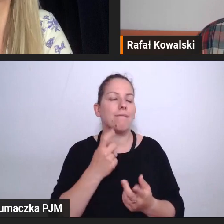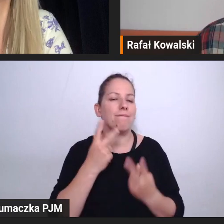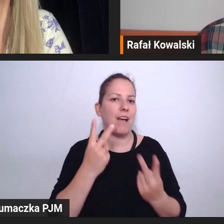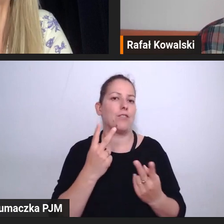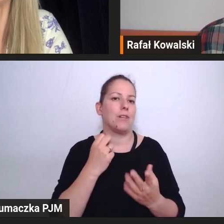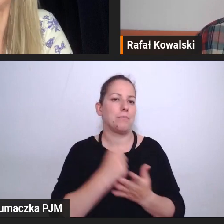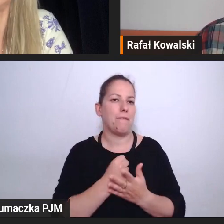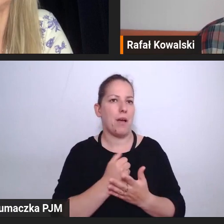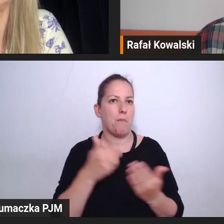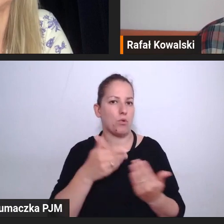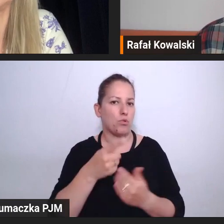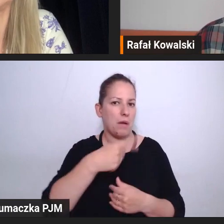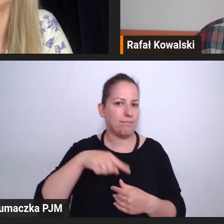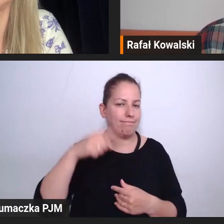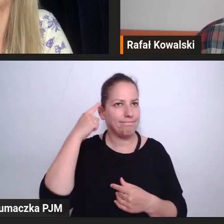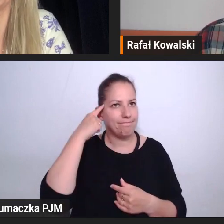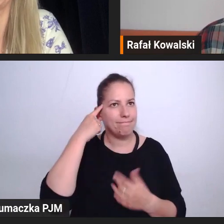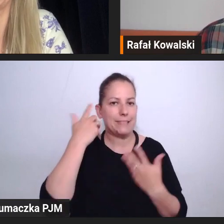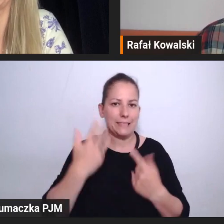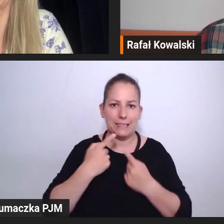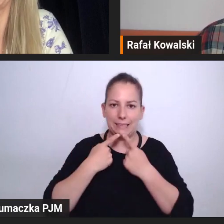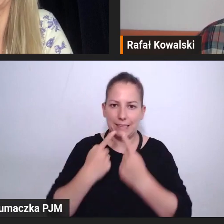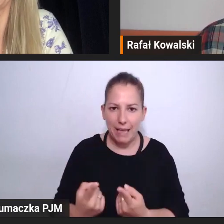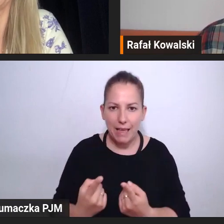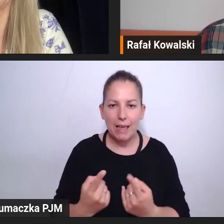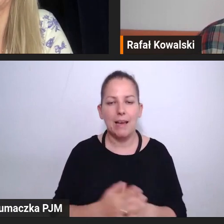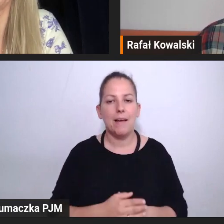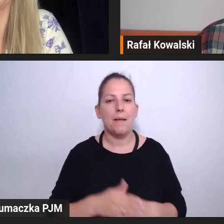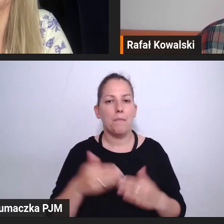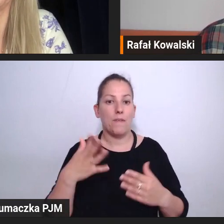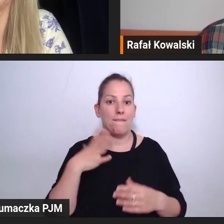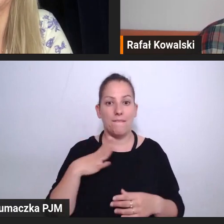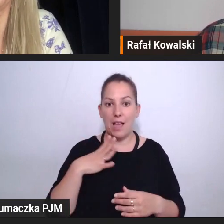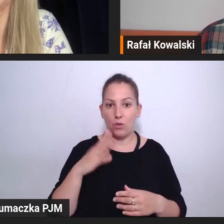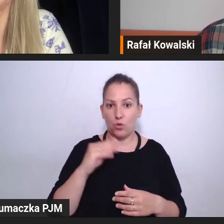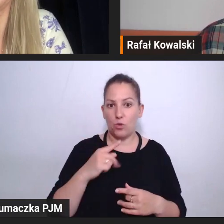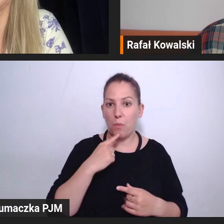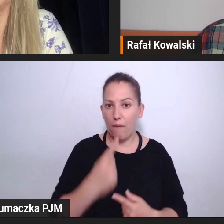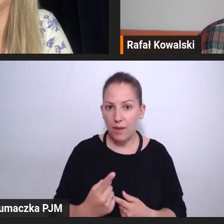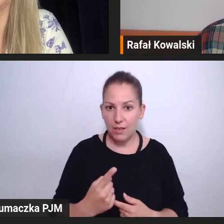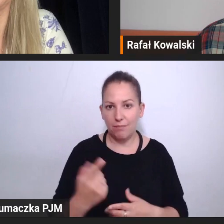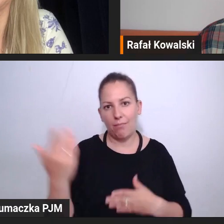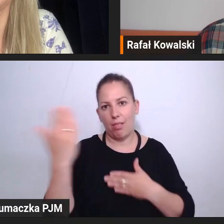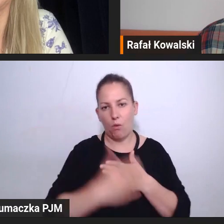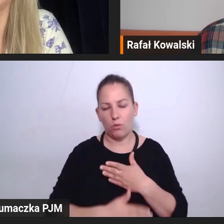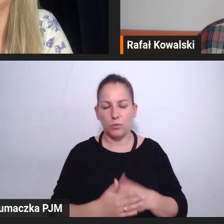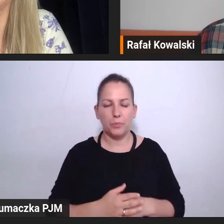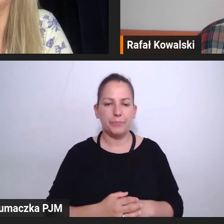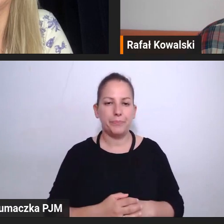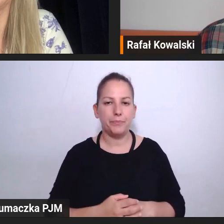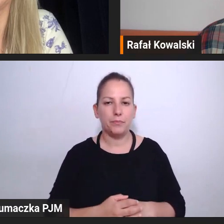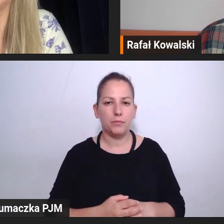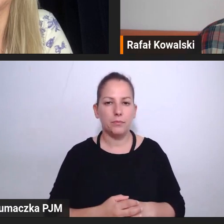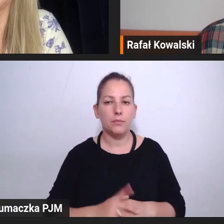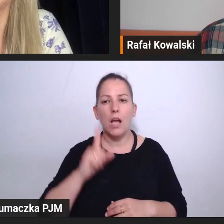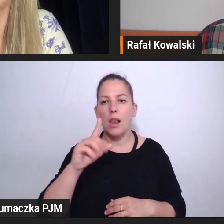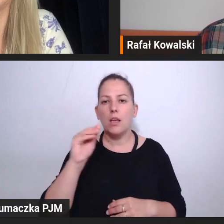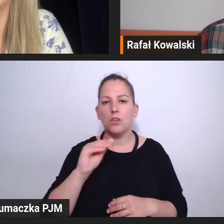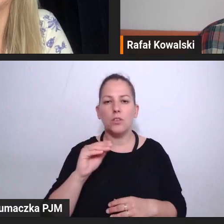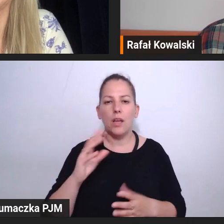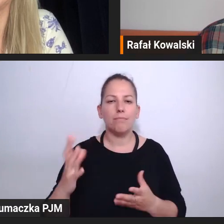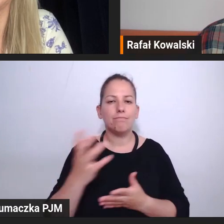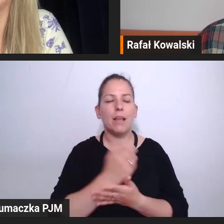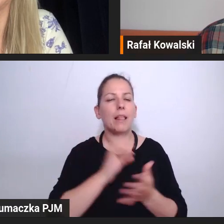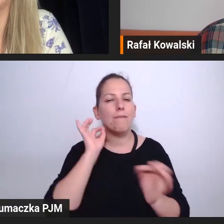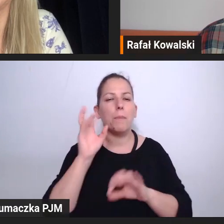która może masz w głowie, może warto o niej jeszcze powiedzieć na sam koniec. Ale jeszcze zbiorę takie